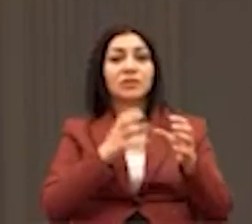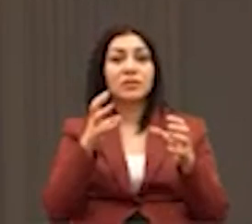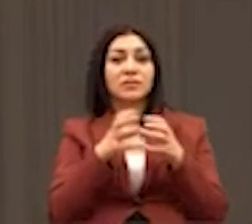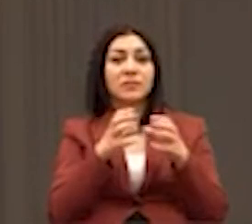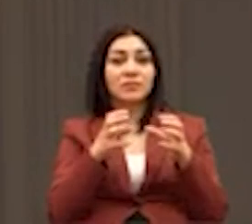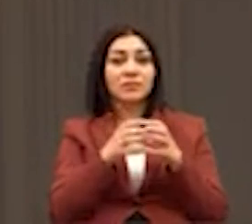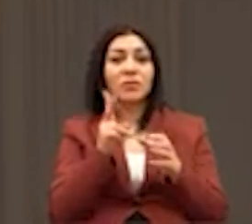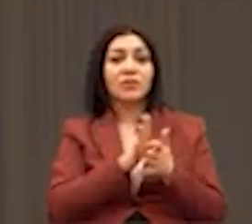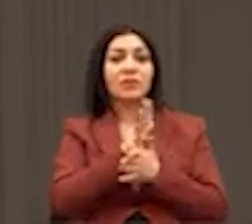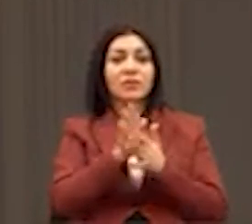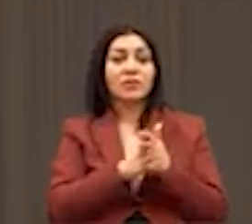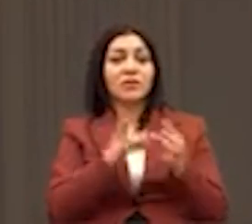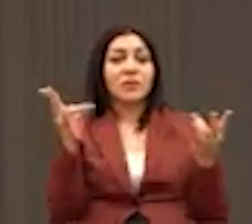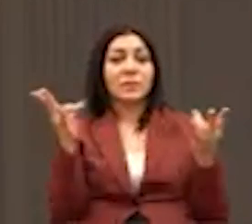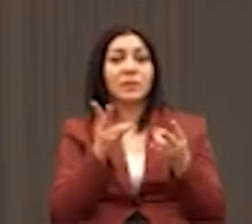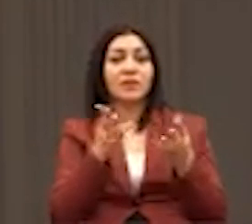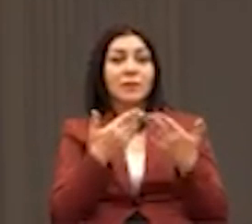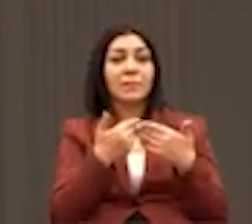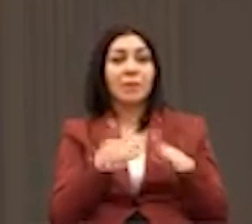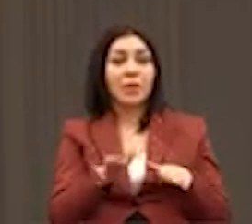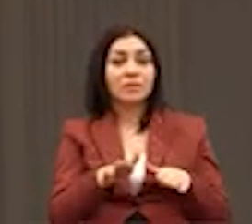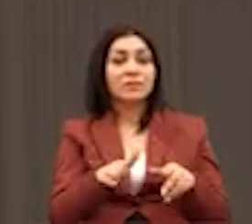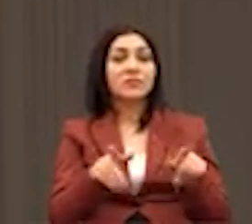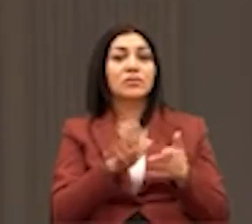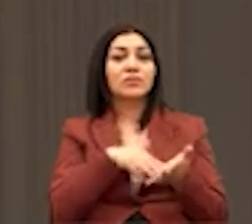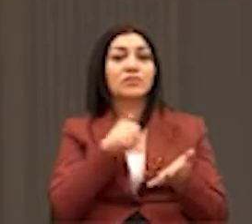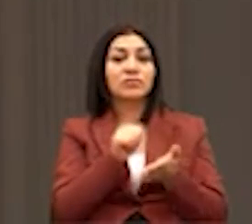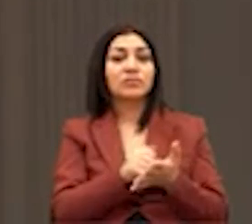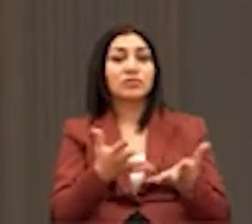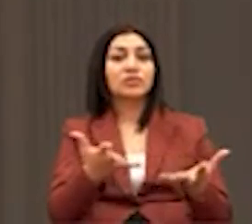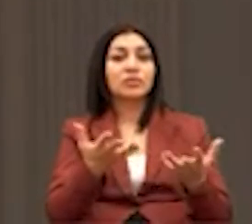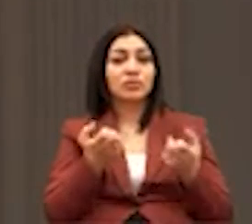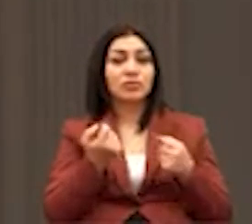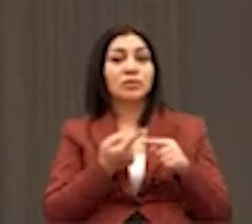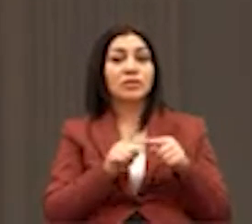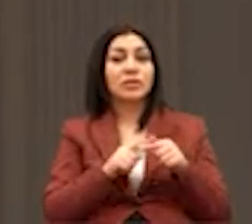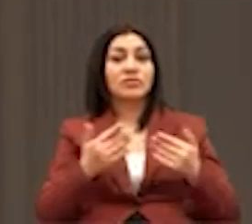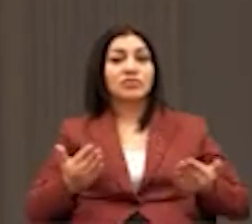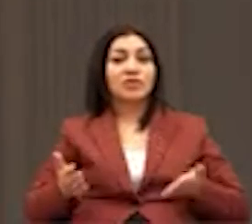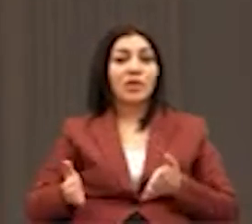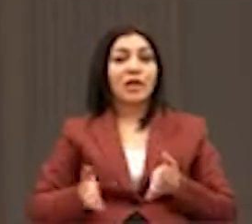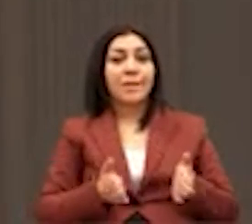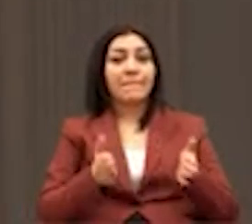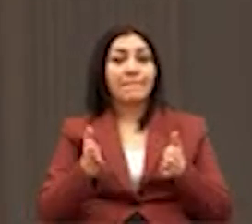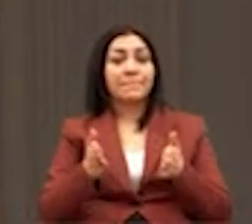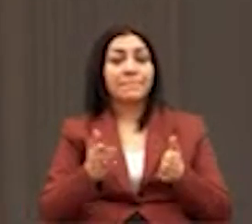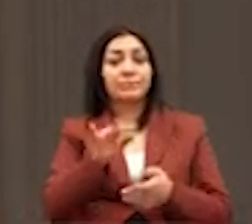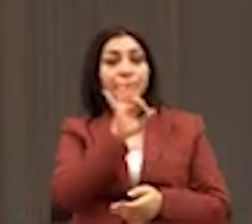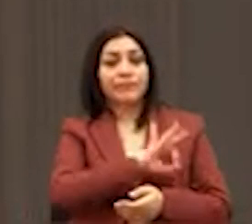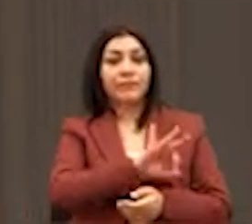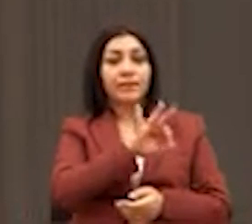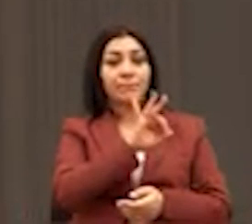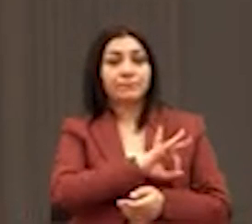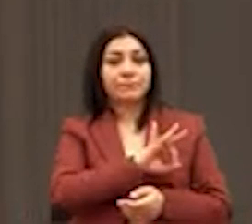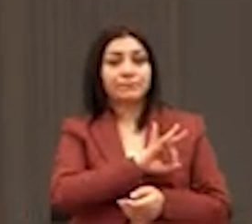կազմակերպություններ պնդում են, որ պետք է ապաշրջափակվի, դրանով ընդունում են, որ դա այն ճանապարհն է, որի շահագործման,